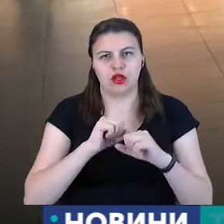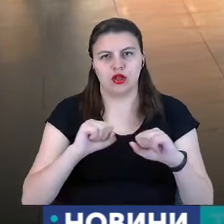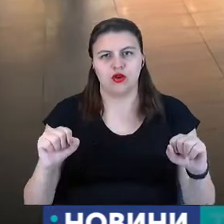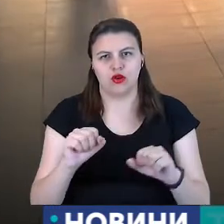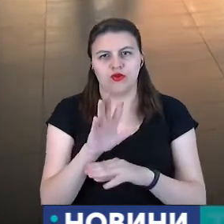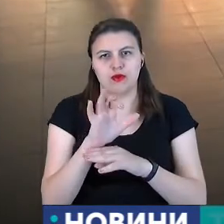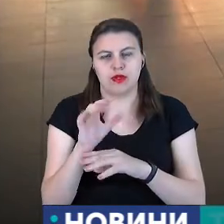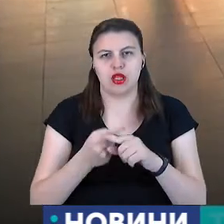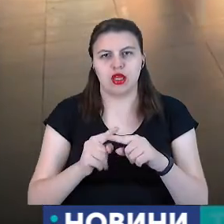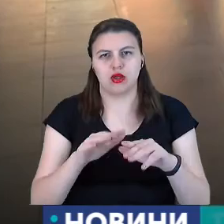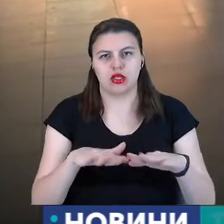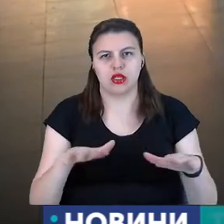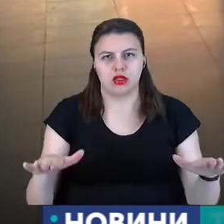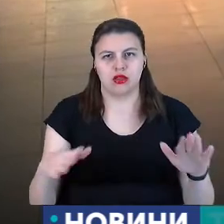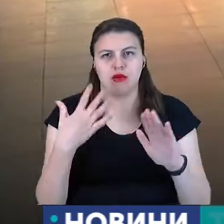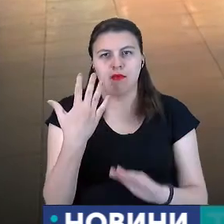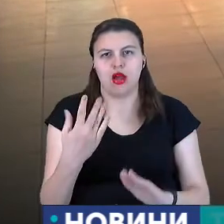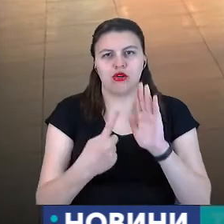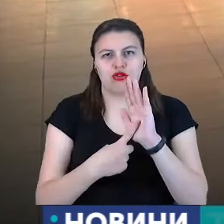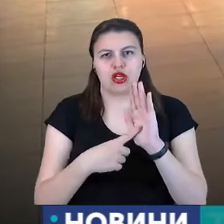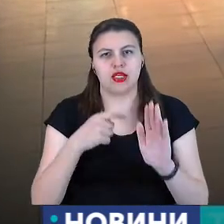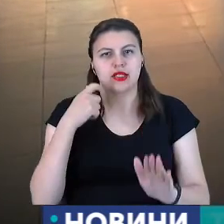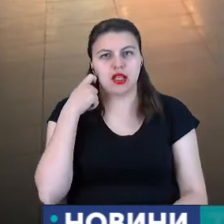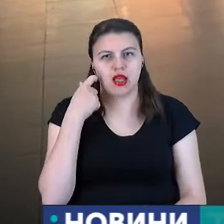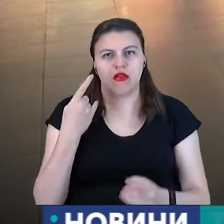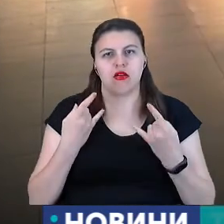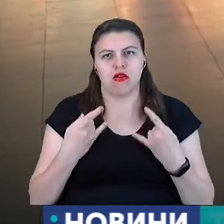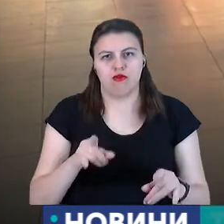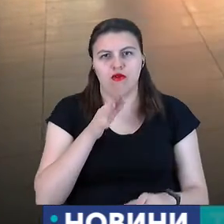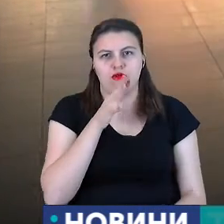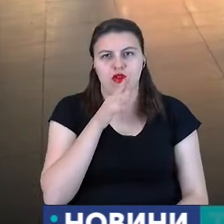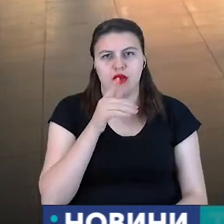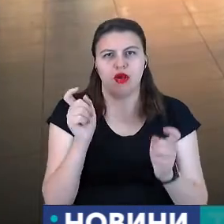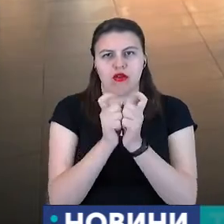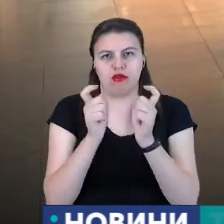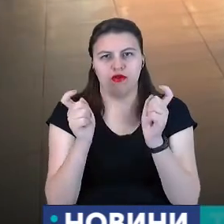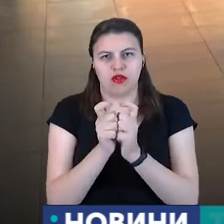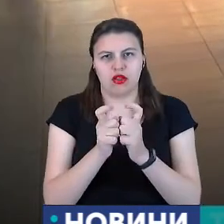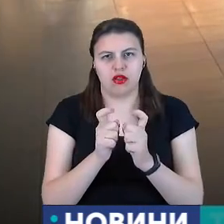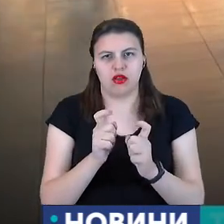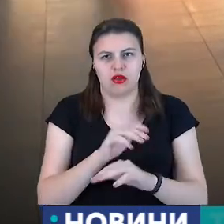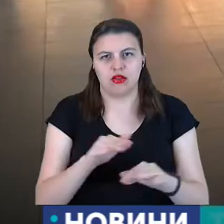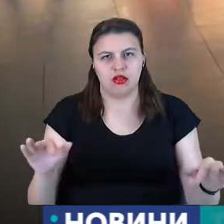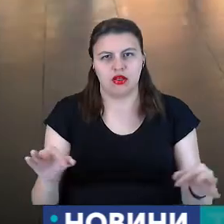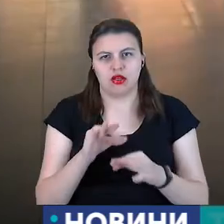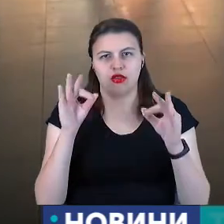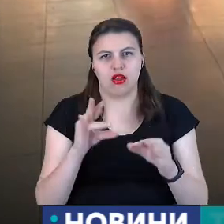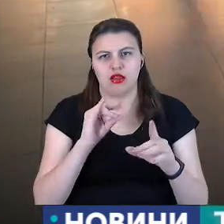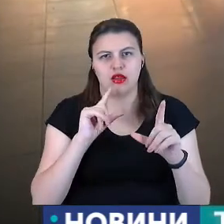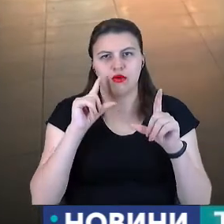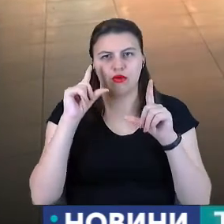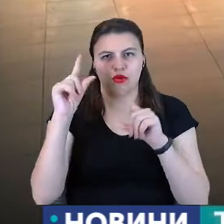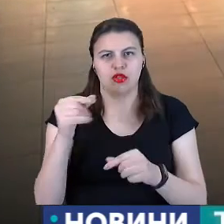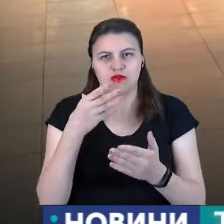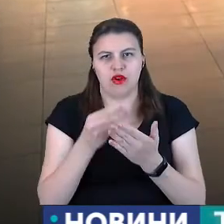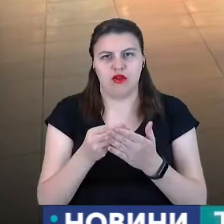лет. Они родились во время конфликта, они практически никогда не выезжали за пределы своего населенного пункта, то